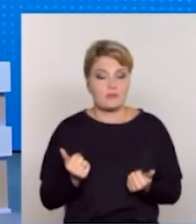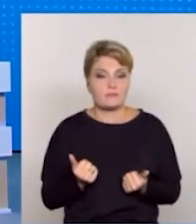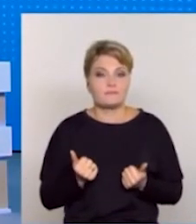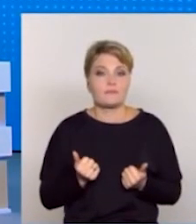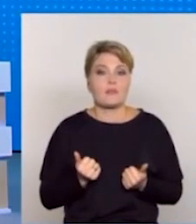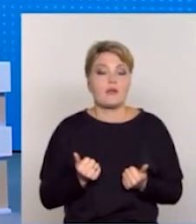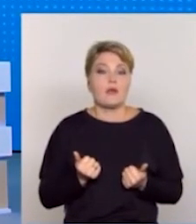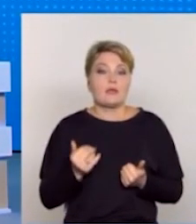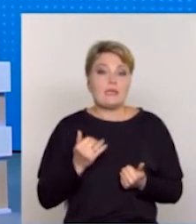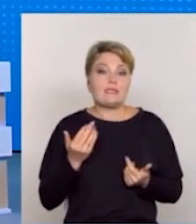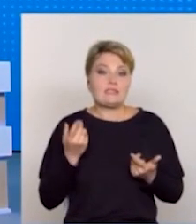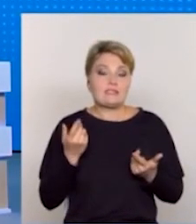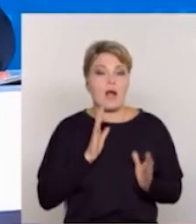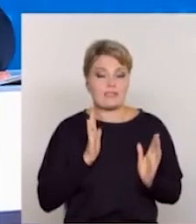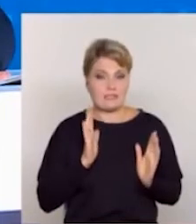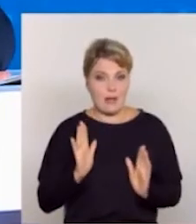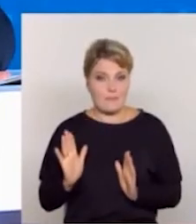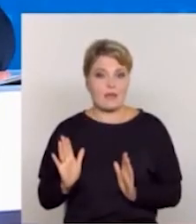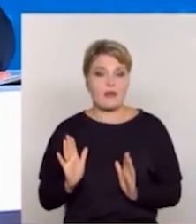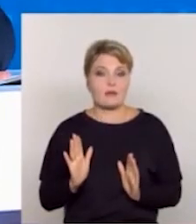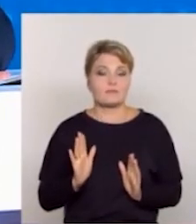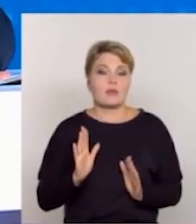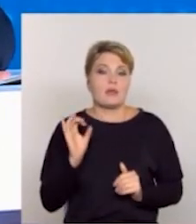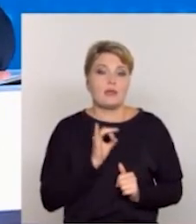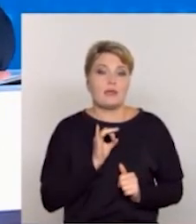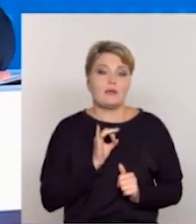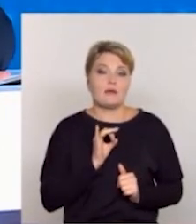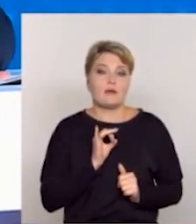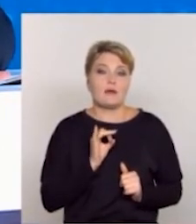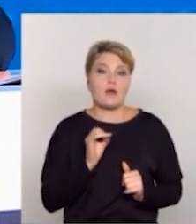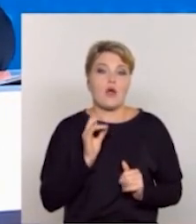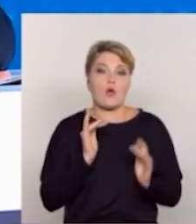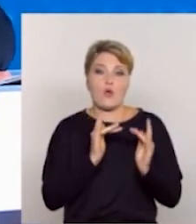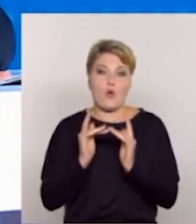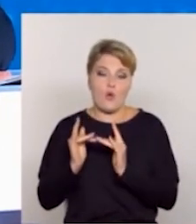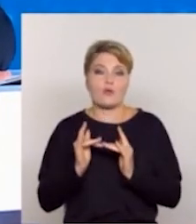обсудит итоги уходящего года с экспертами. Служба информации, Артем Логинов.